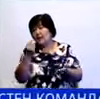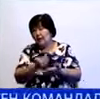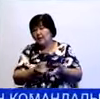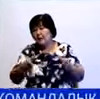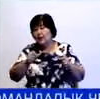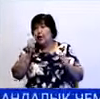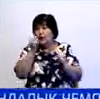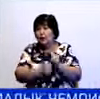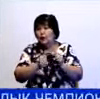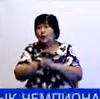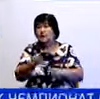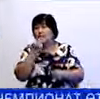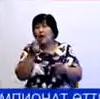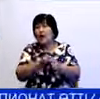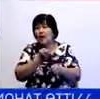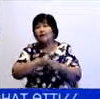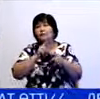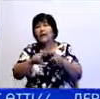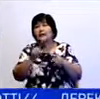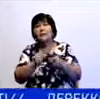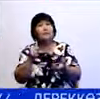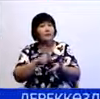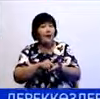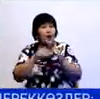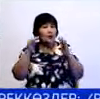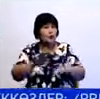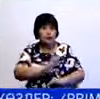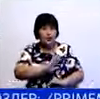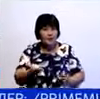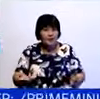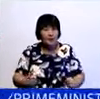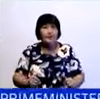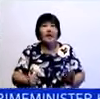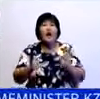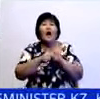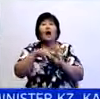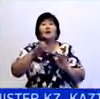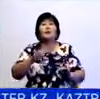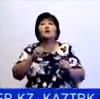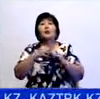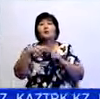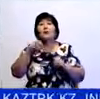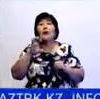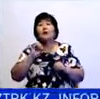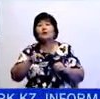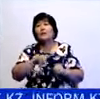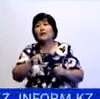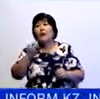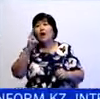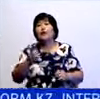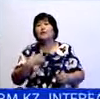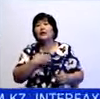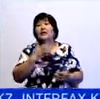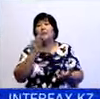қымбаттаған. Күнделікті тұтынатын картоп пен сәбіздің бағасы да түсер емес. 6 маусымнан 15 маусымға дейін аралықты әлеуметтік маңызы